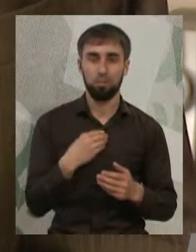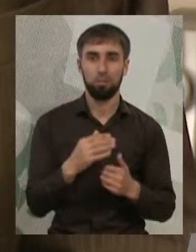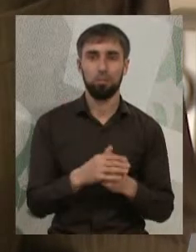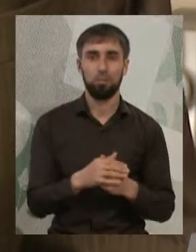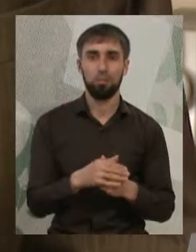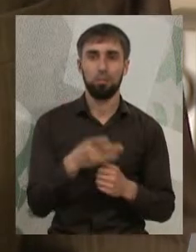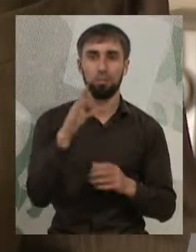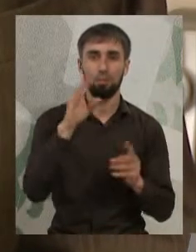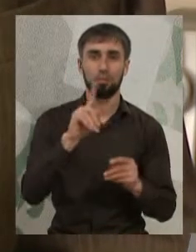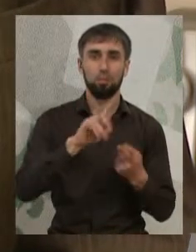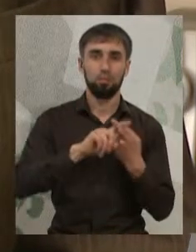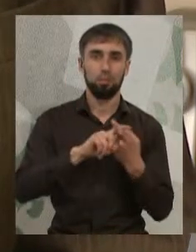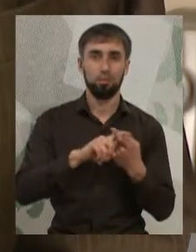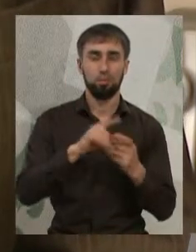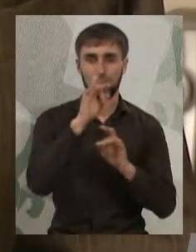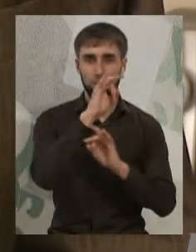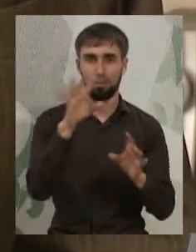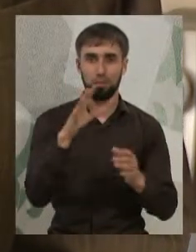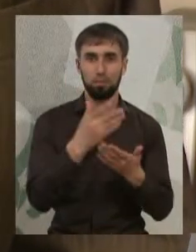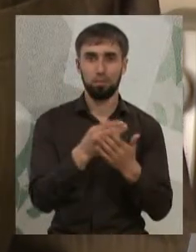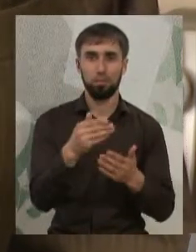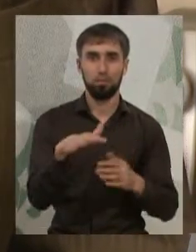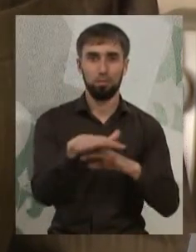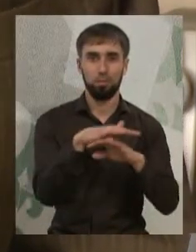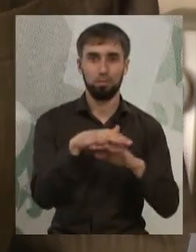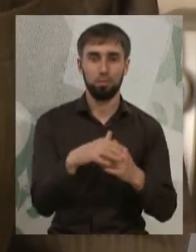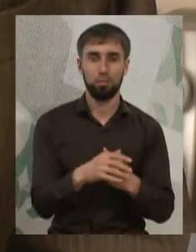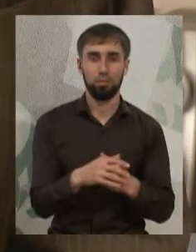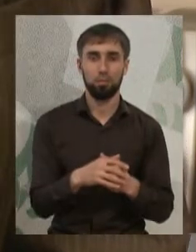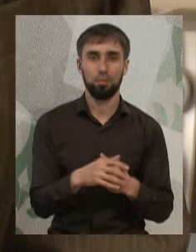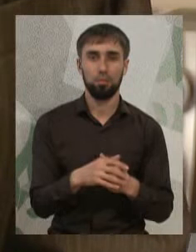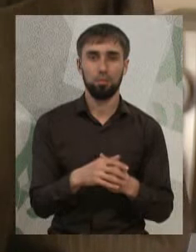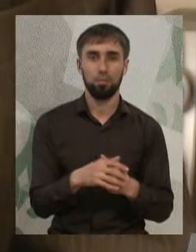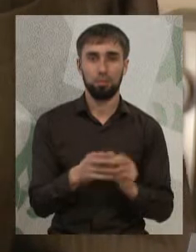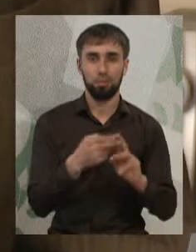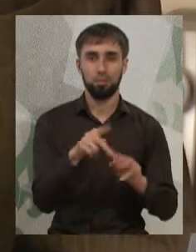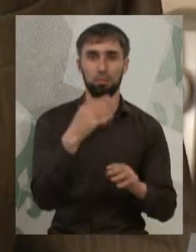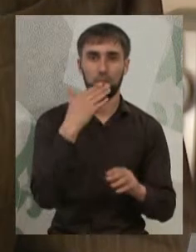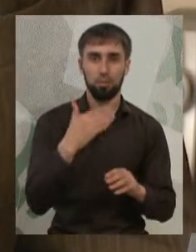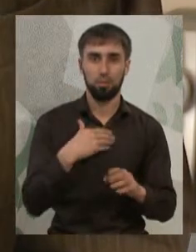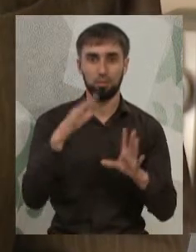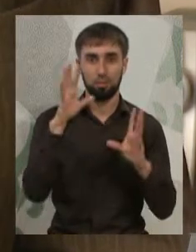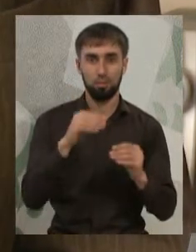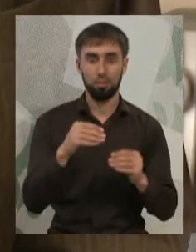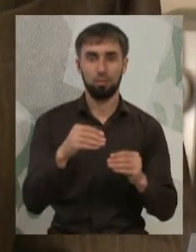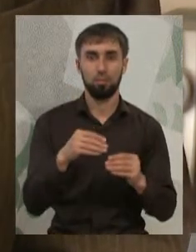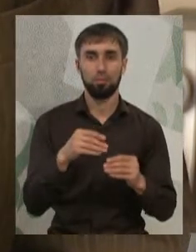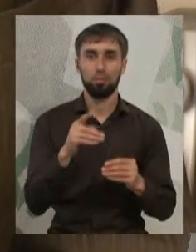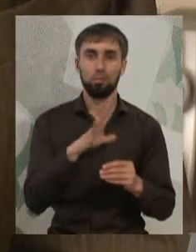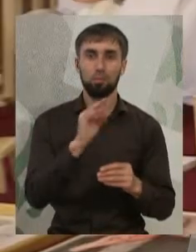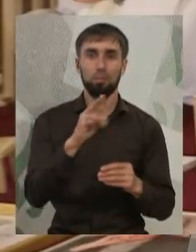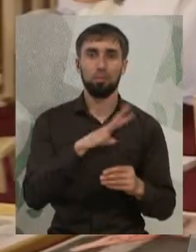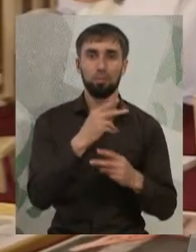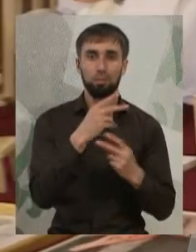что связано с традиционной культурой своего народа. Вот эта любовь вся выливается вот в то, что мы